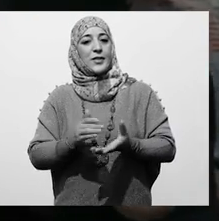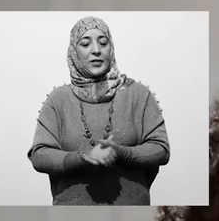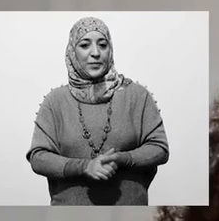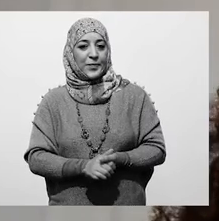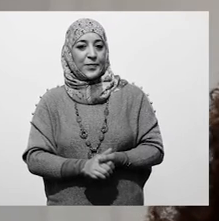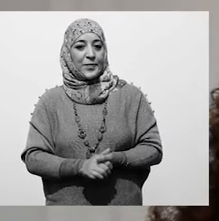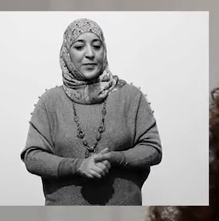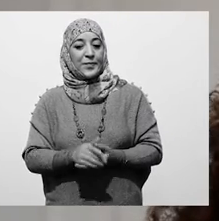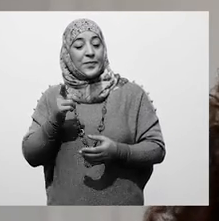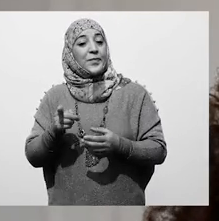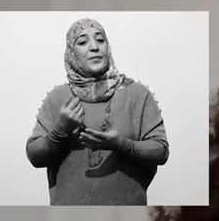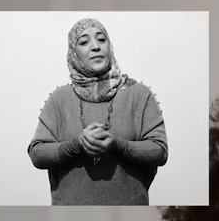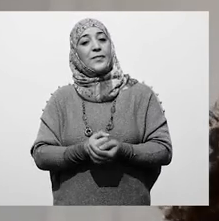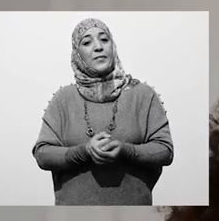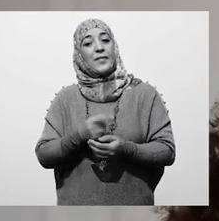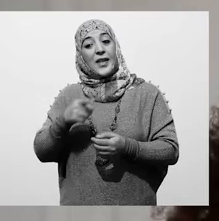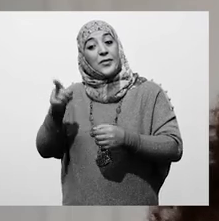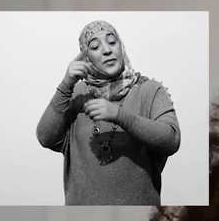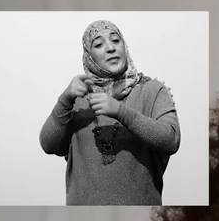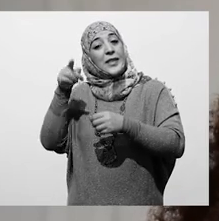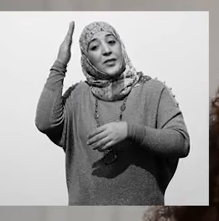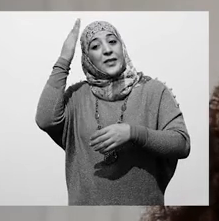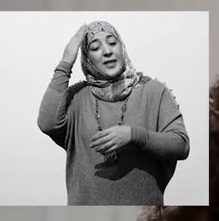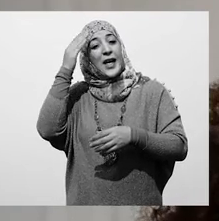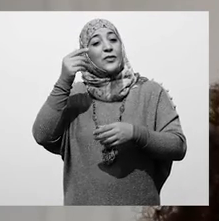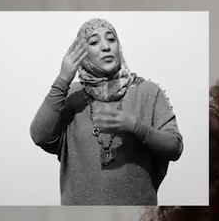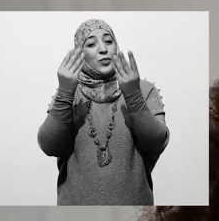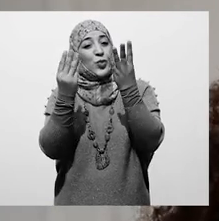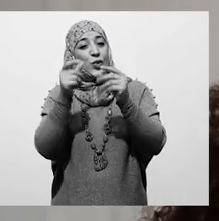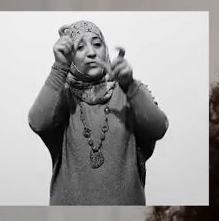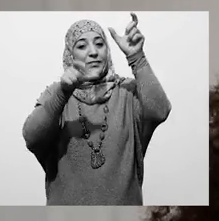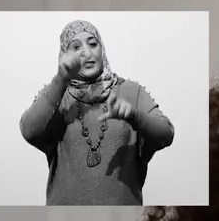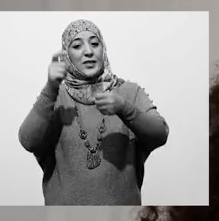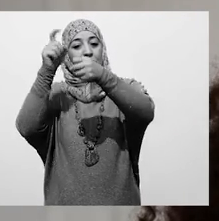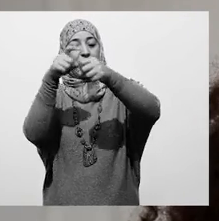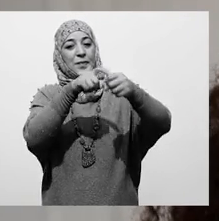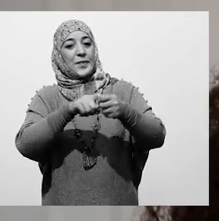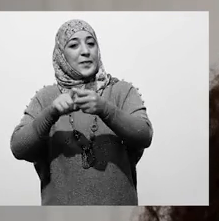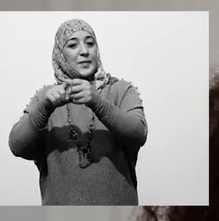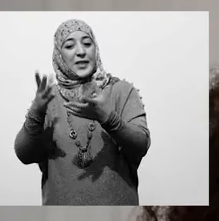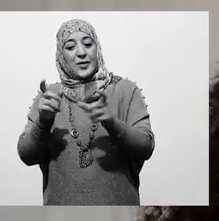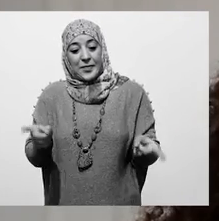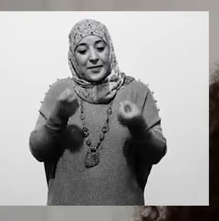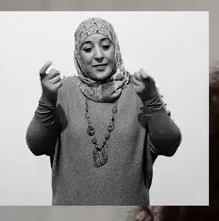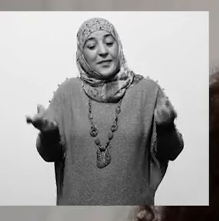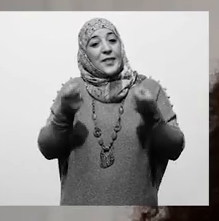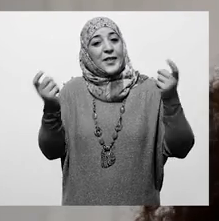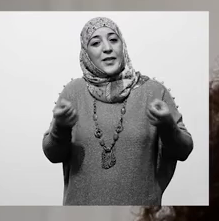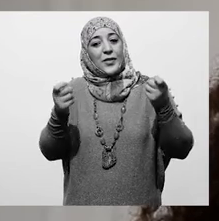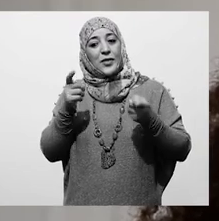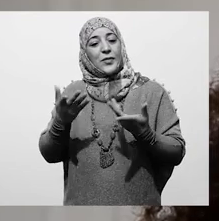le fait d'avoir beaucoup plusieurs personnes qui participent à un certain nombre d'ateliers est